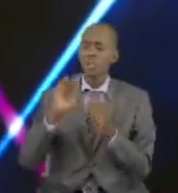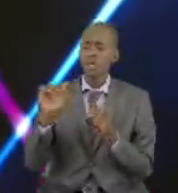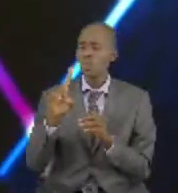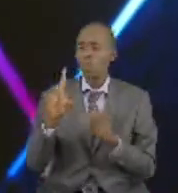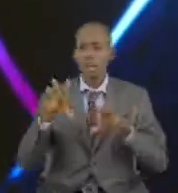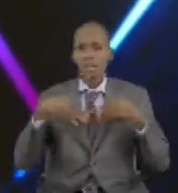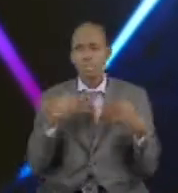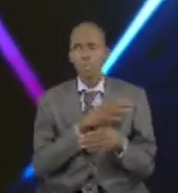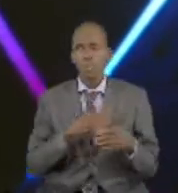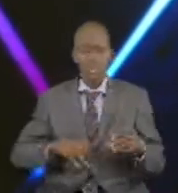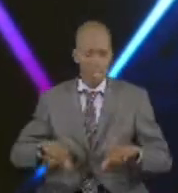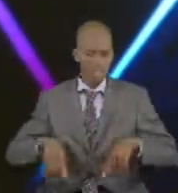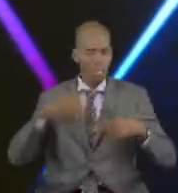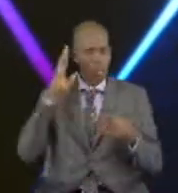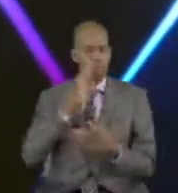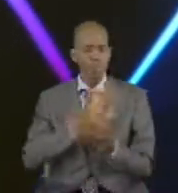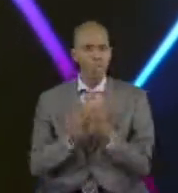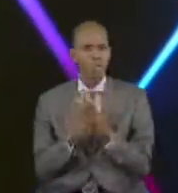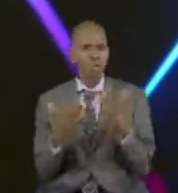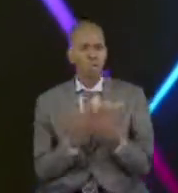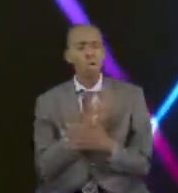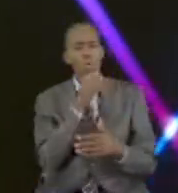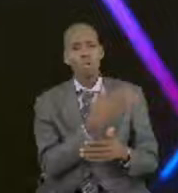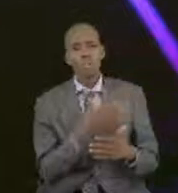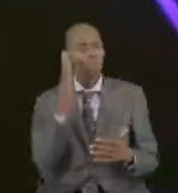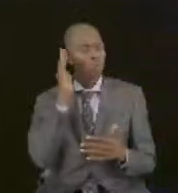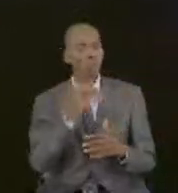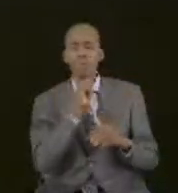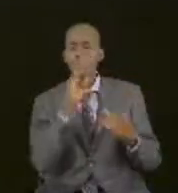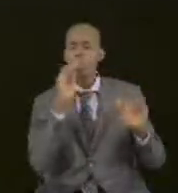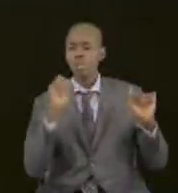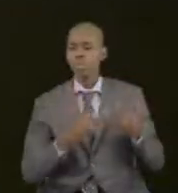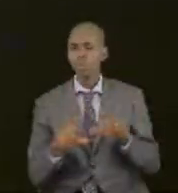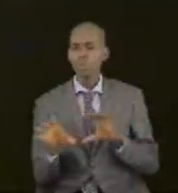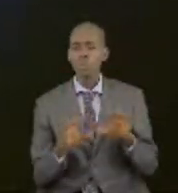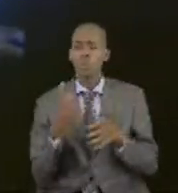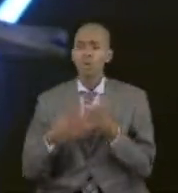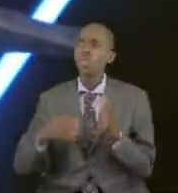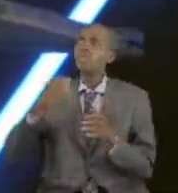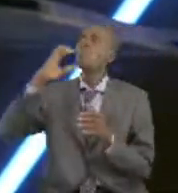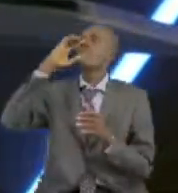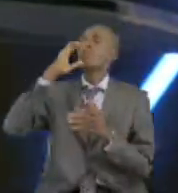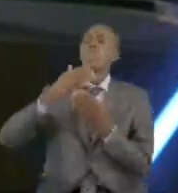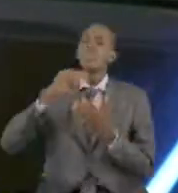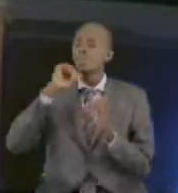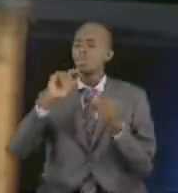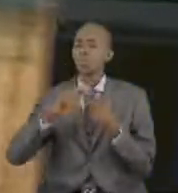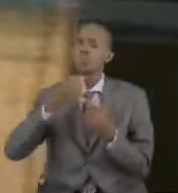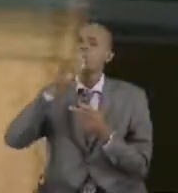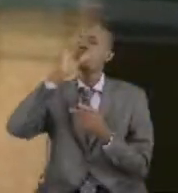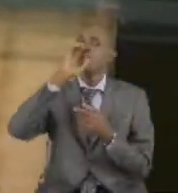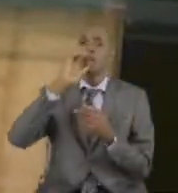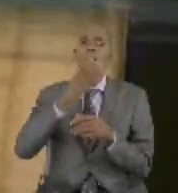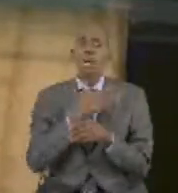nouvelle. Et les choses qu'il faisait auparavant, il ne peut plus les faire. Et les choses qu'il buvait encore, il ne les boit plus. Et